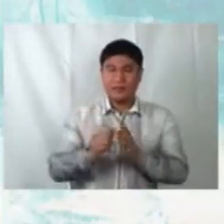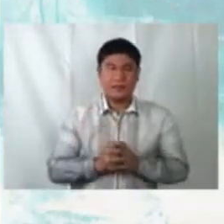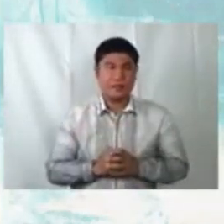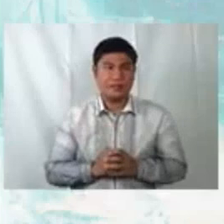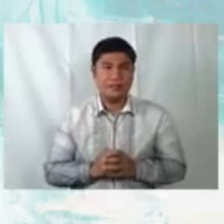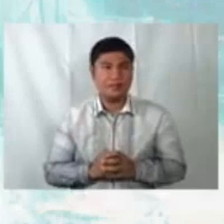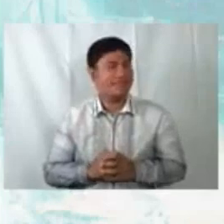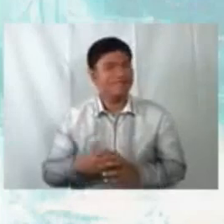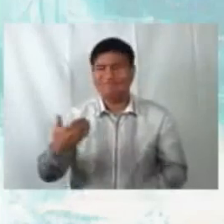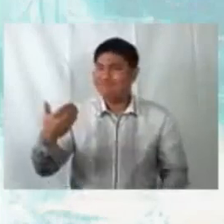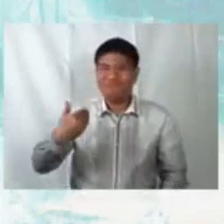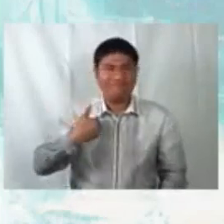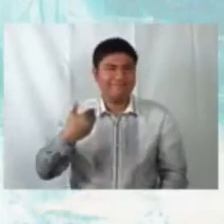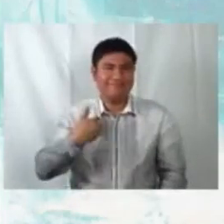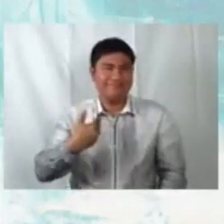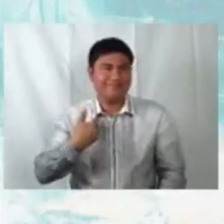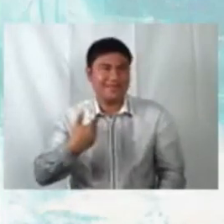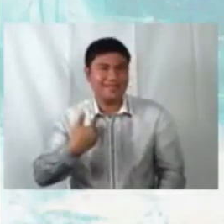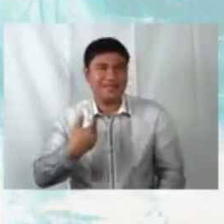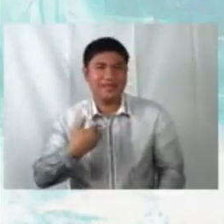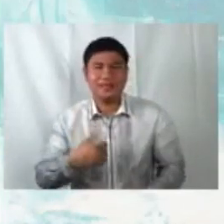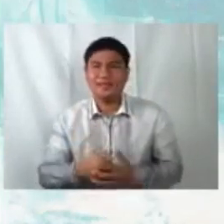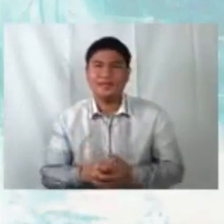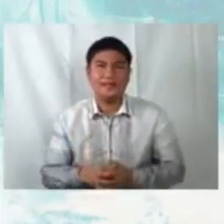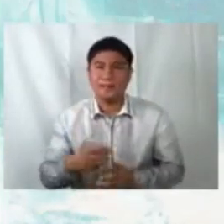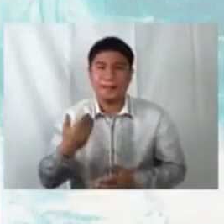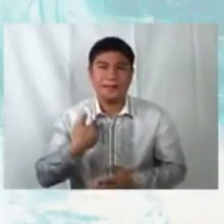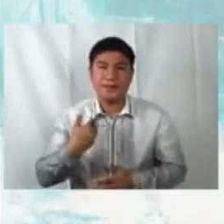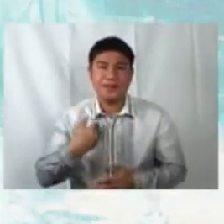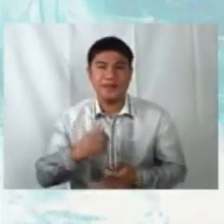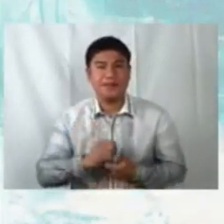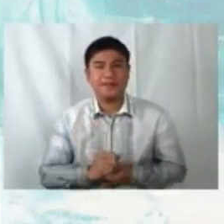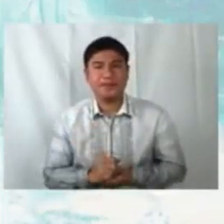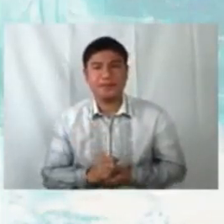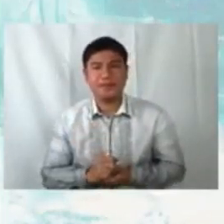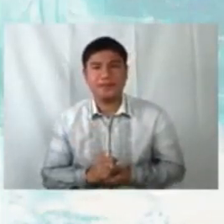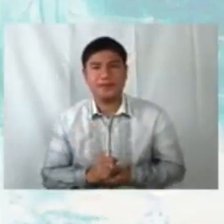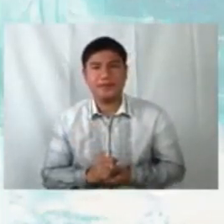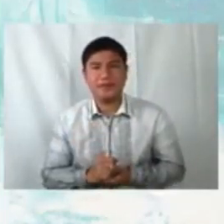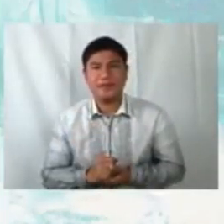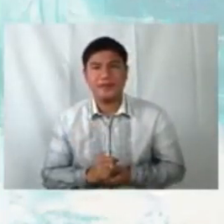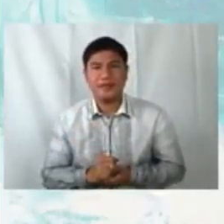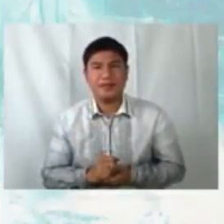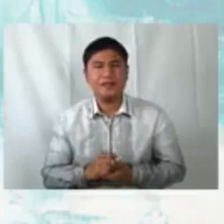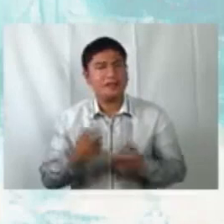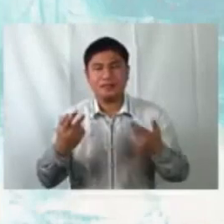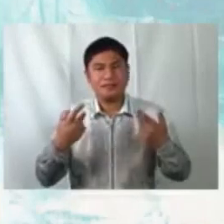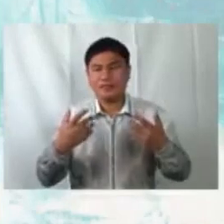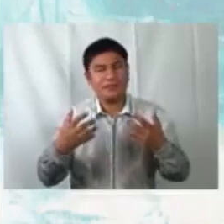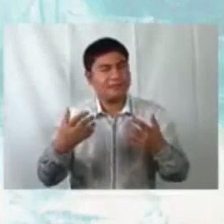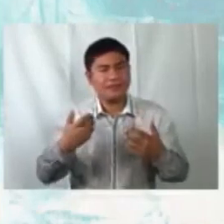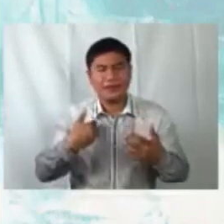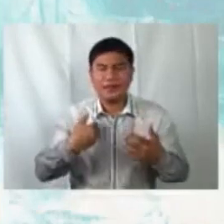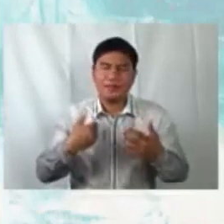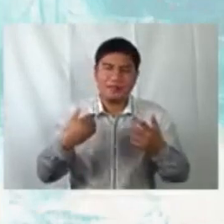Hindi pa. No? Hindi pa. Hindi pa siya panalo.